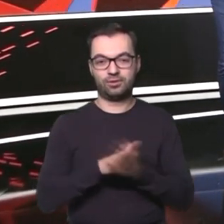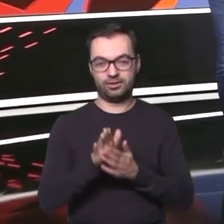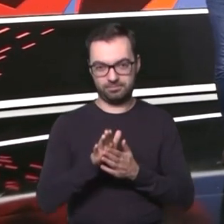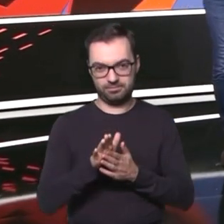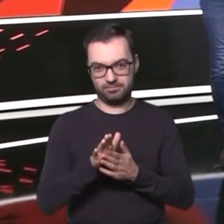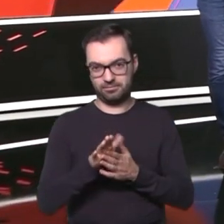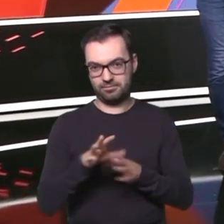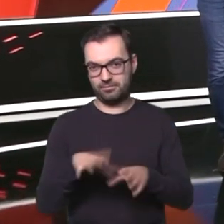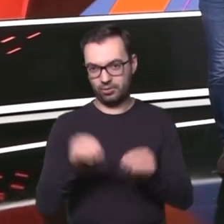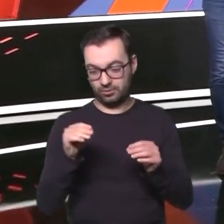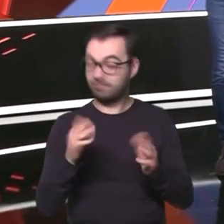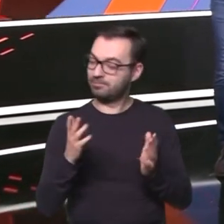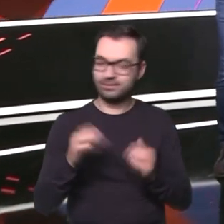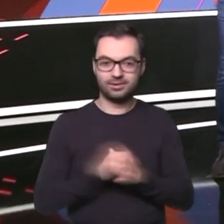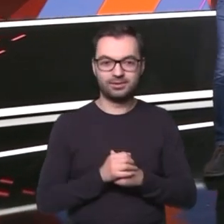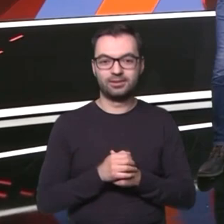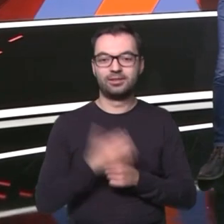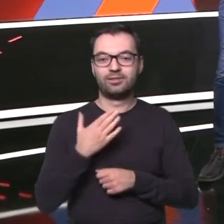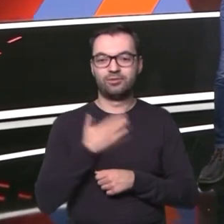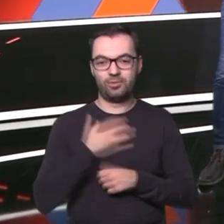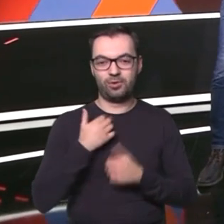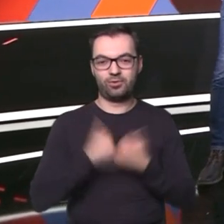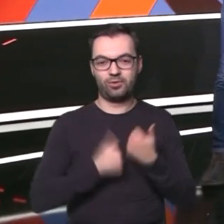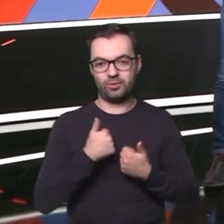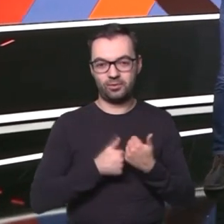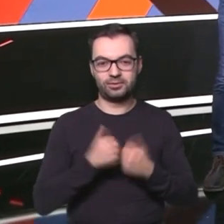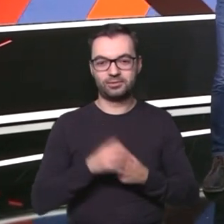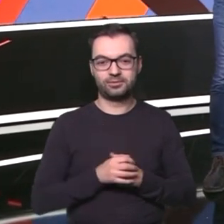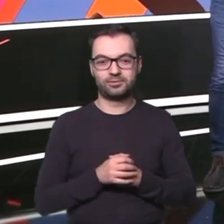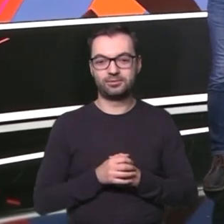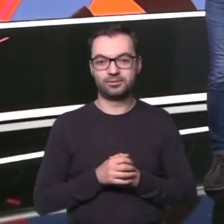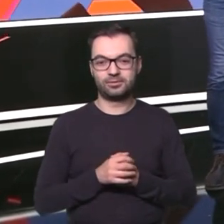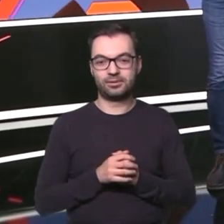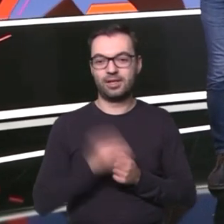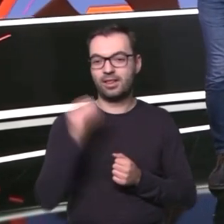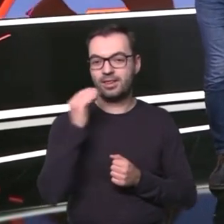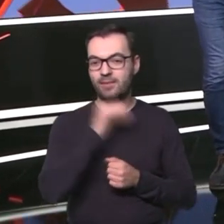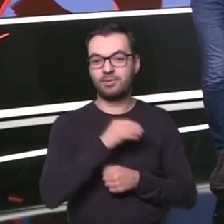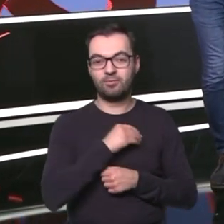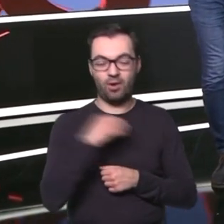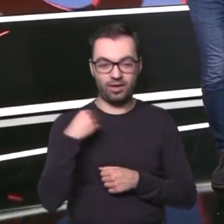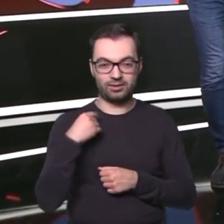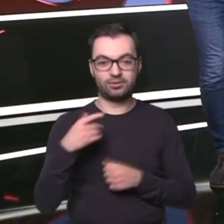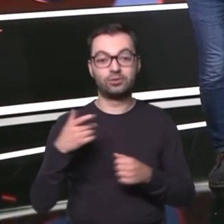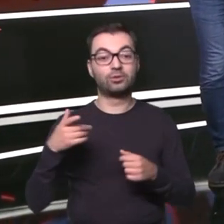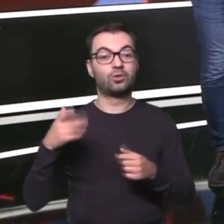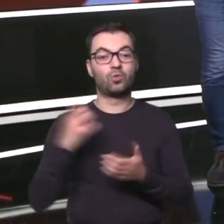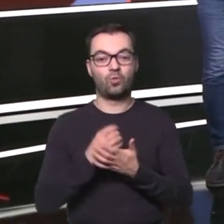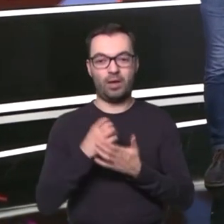prolog. Dziękuję. Przed sobotnim konkursem indywidualnym najlepszy z Polaków, siódmy był Dawid Kubacki.